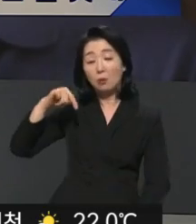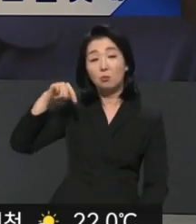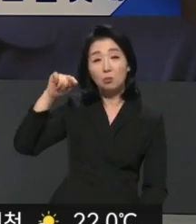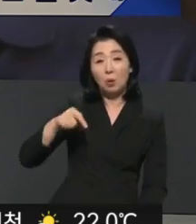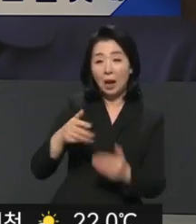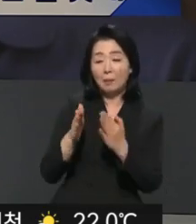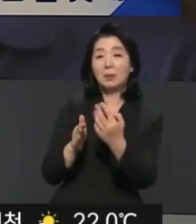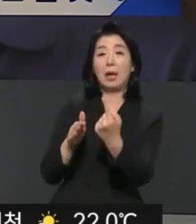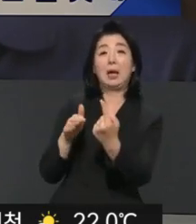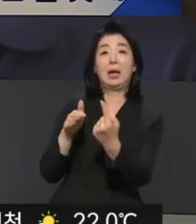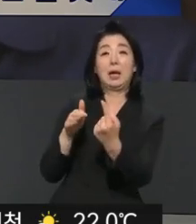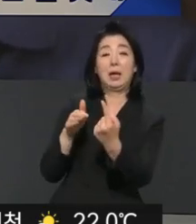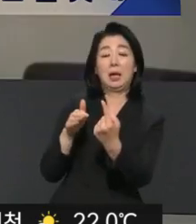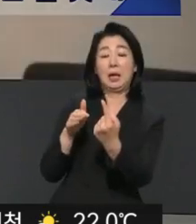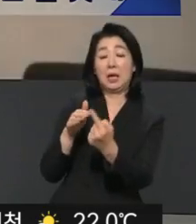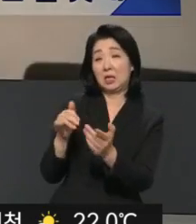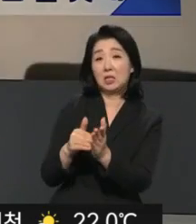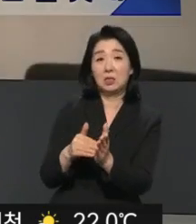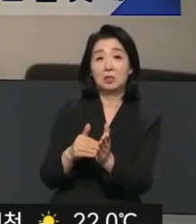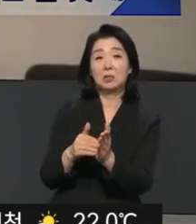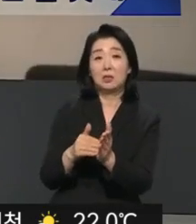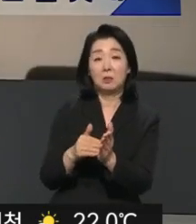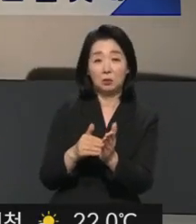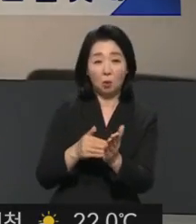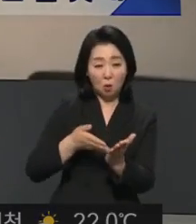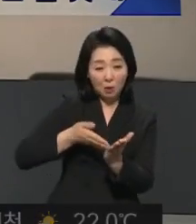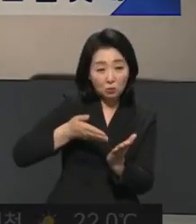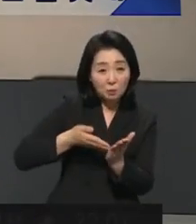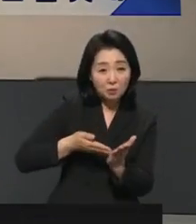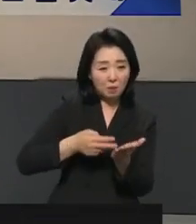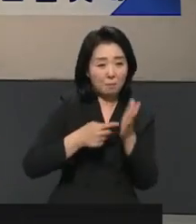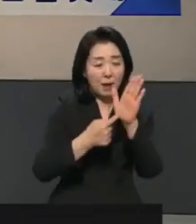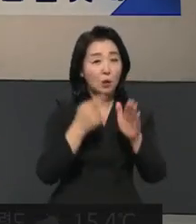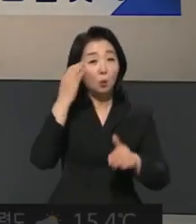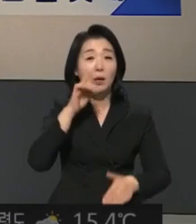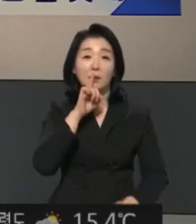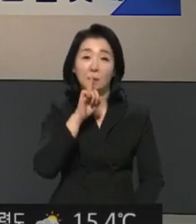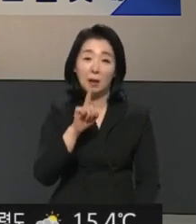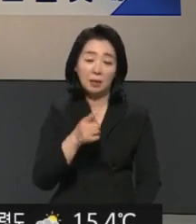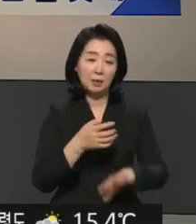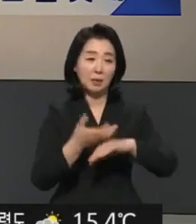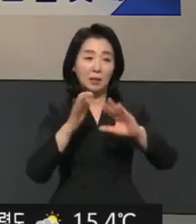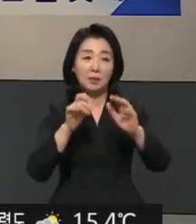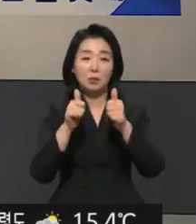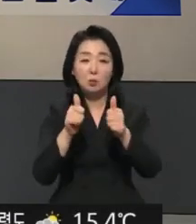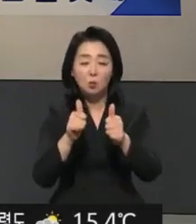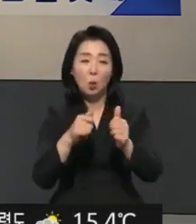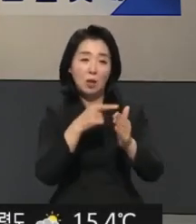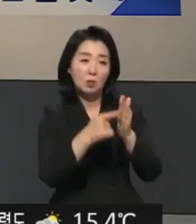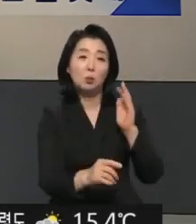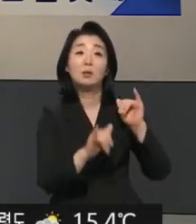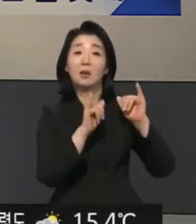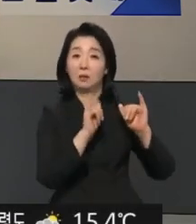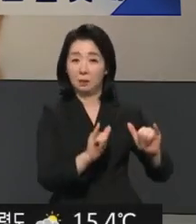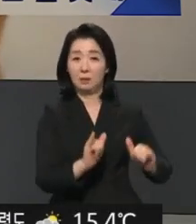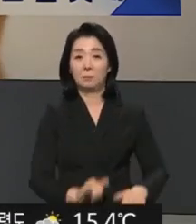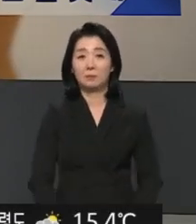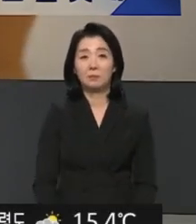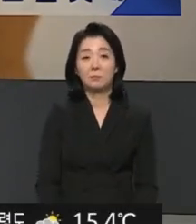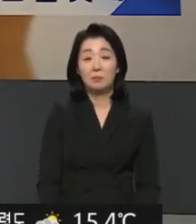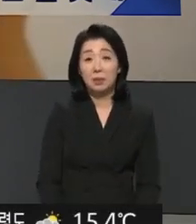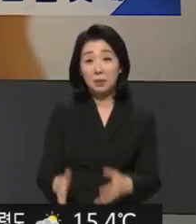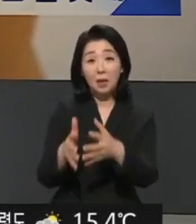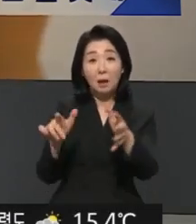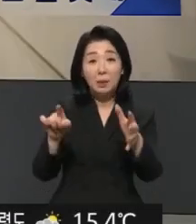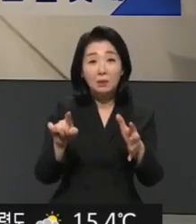앞에서 말하기 어렵다면서 난색을 표했습니다. 다른 나라에서 진행 중인 소송에서 불리하게 작용할까 봐 그런 걸로 보이는데요. 이